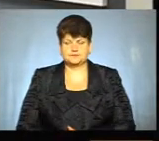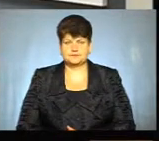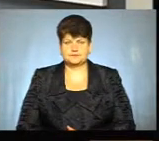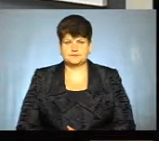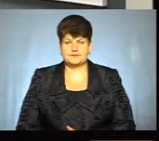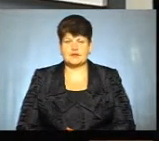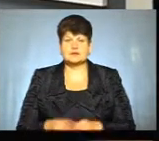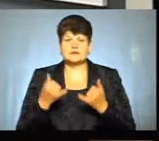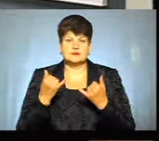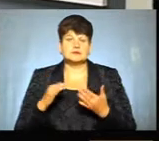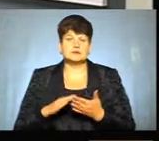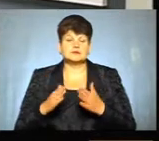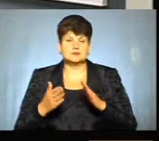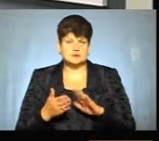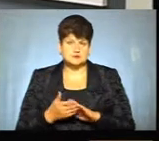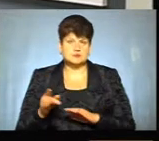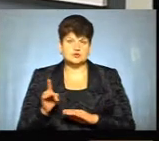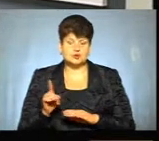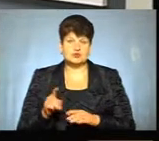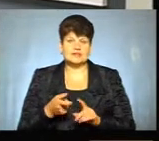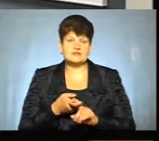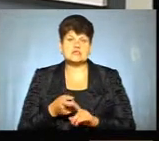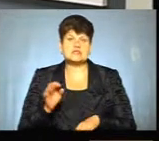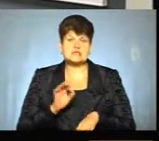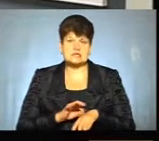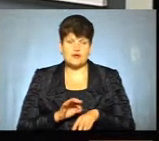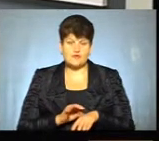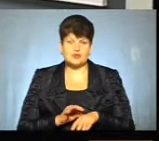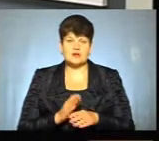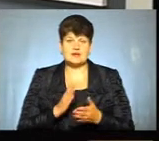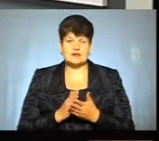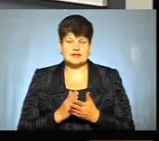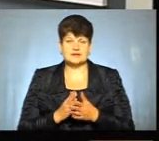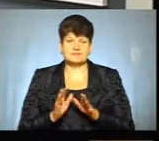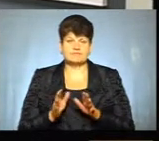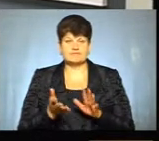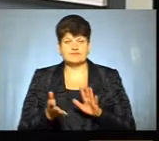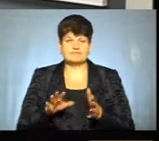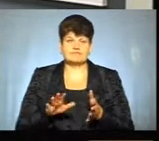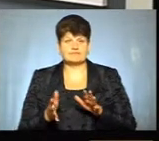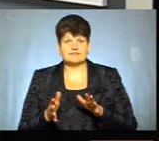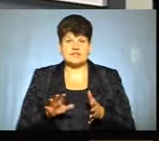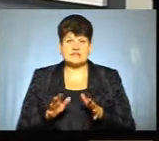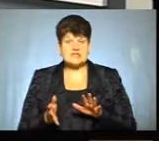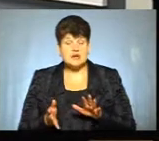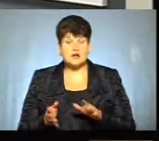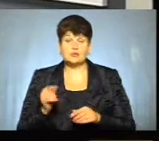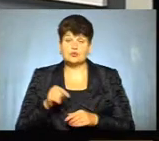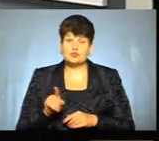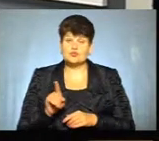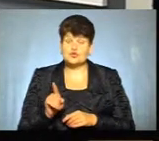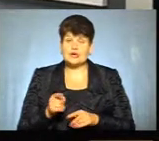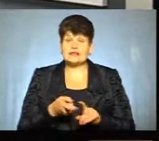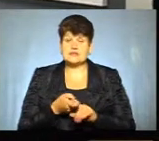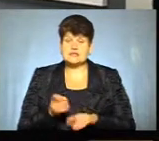Епідемічна ситуація щодо інфекційної захворюваності, вона розцінюється як нестійка, враховуючи те, що інфекційні